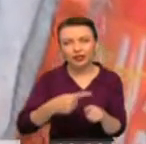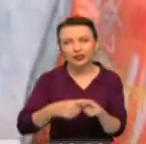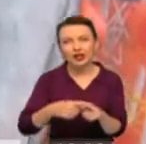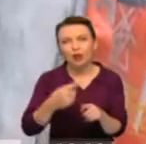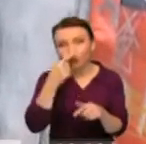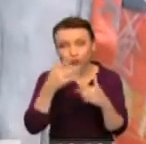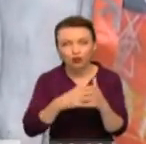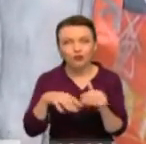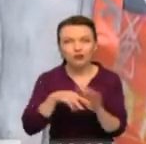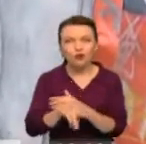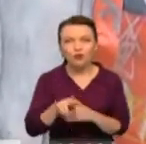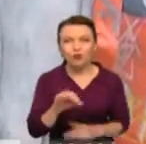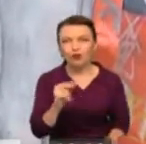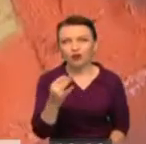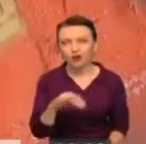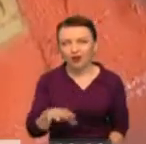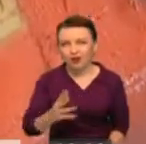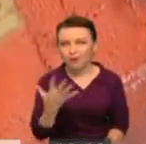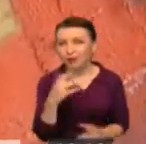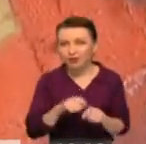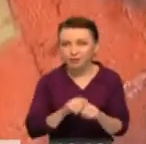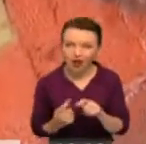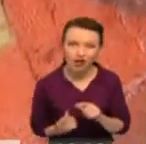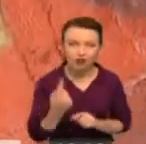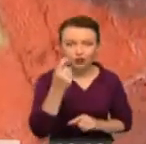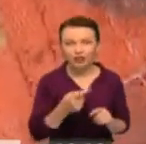Почайна. Бульдог має 5 метрів заввишки, десь тільки ж у